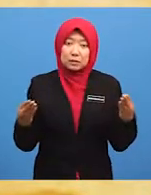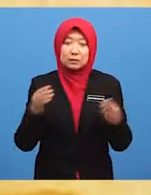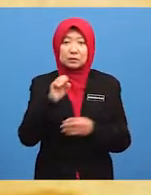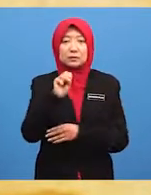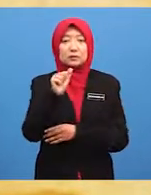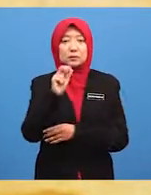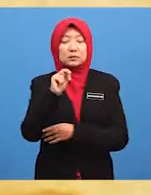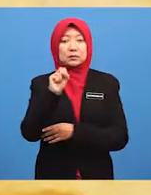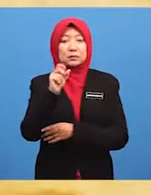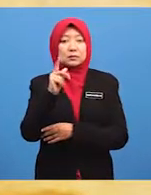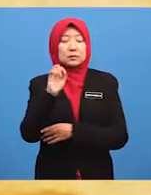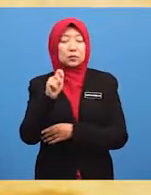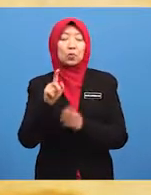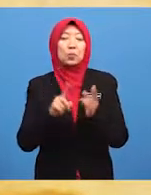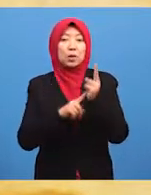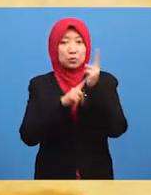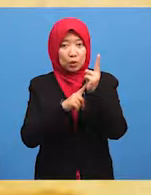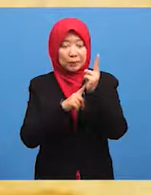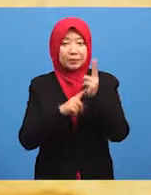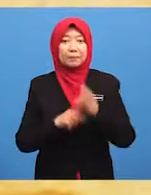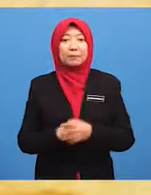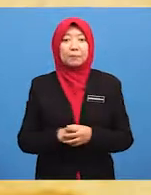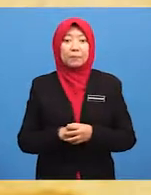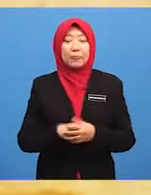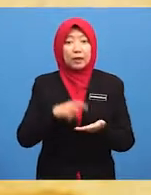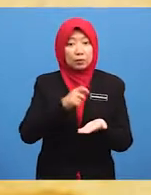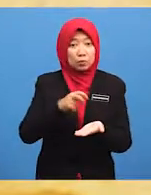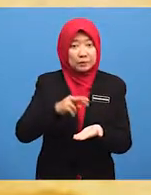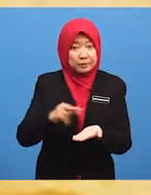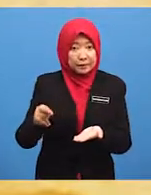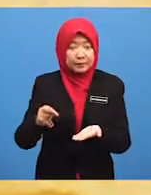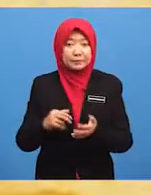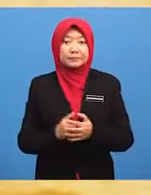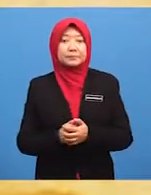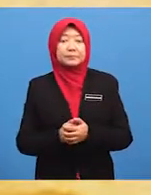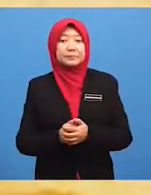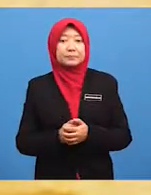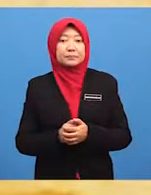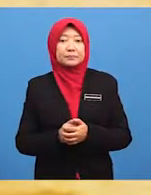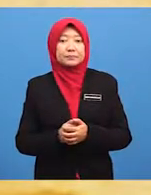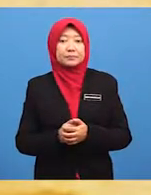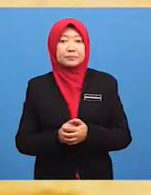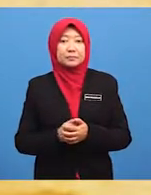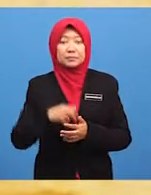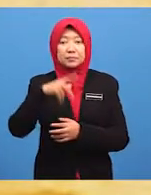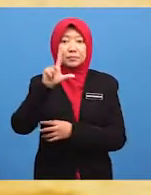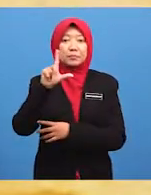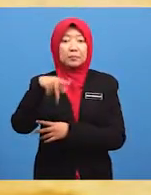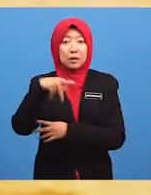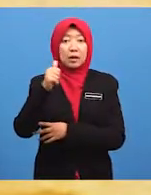sebagai bahasa utamanya. Tulisan bagi kerajaan ini pula adalah tulisan